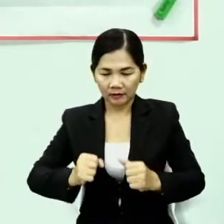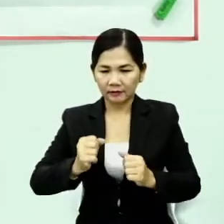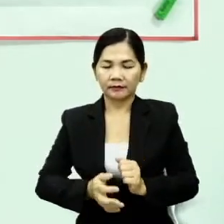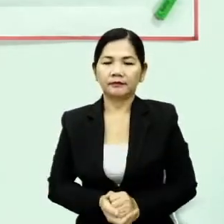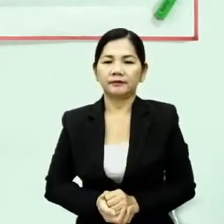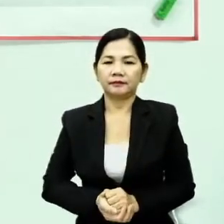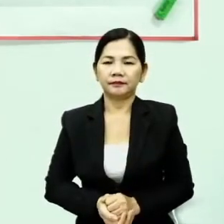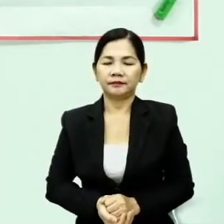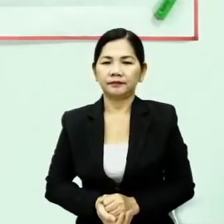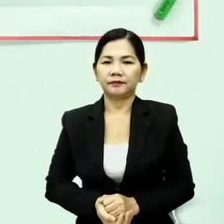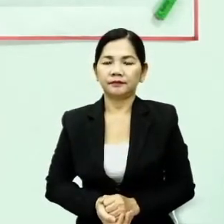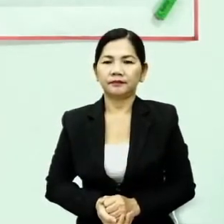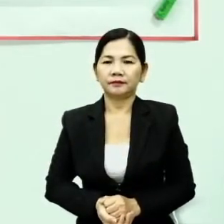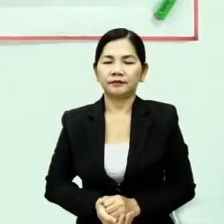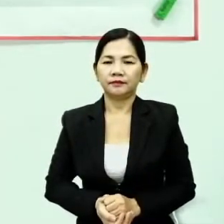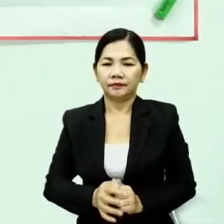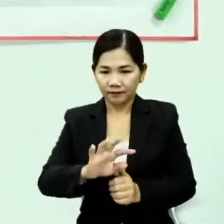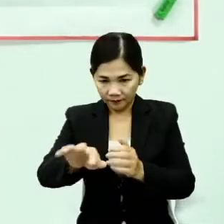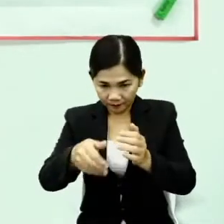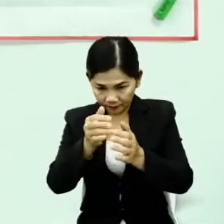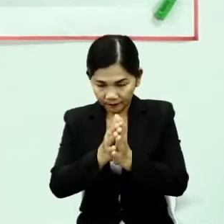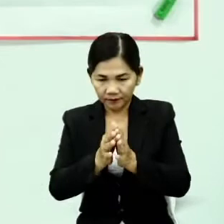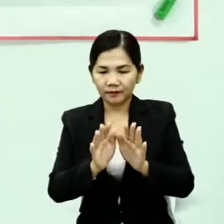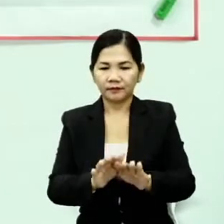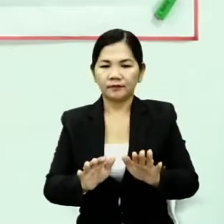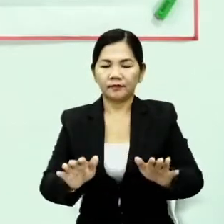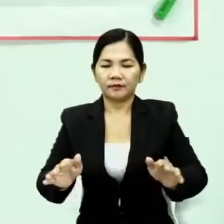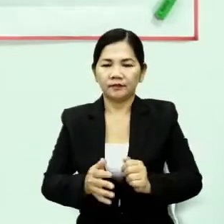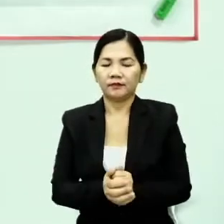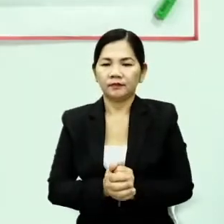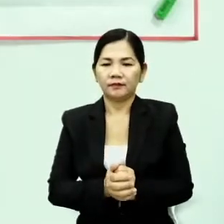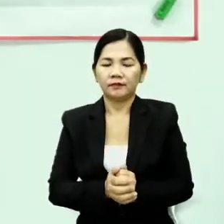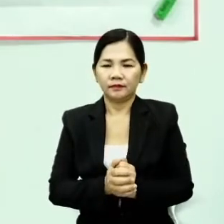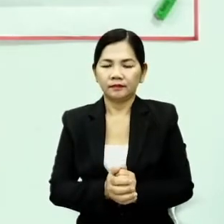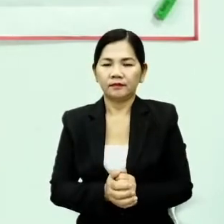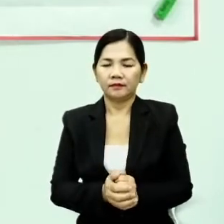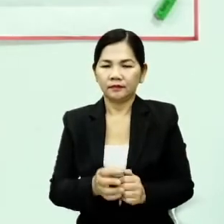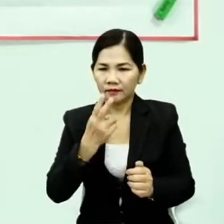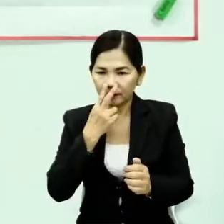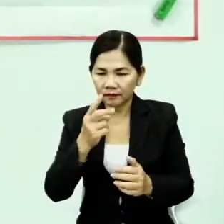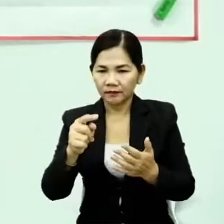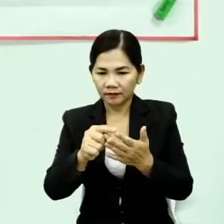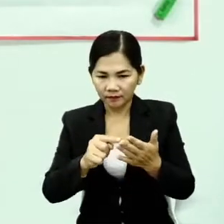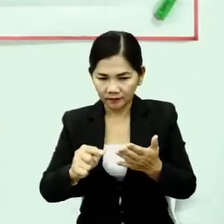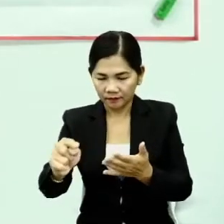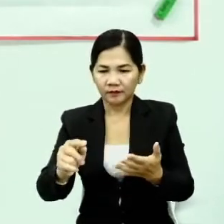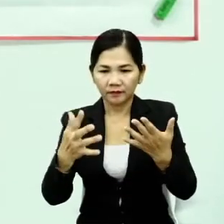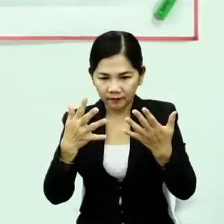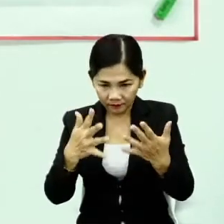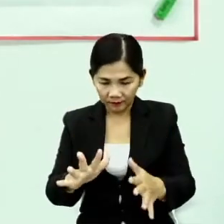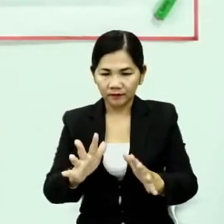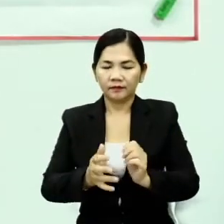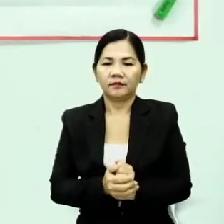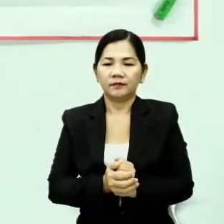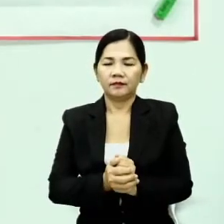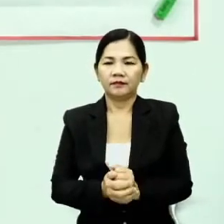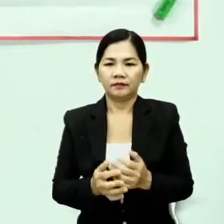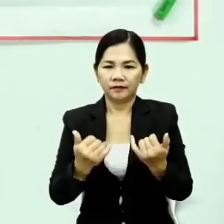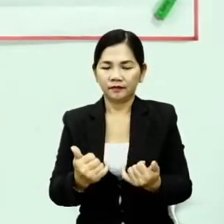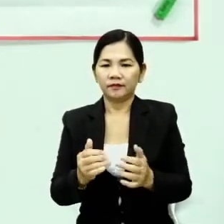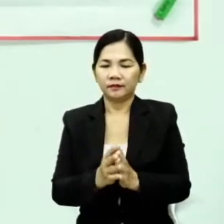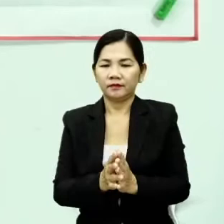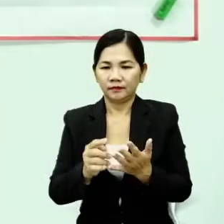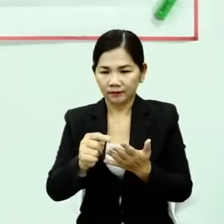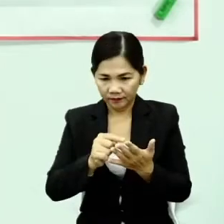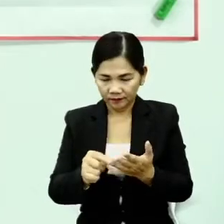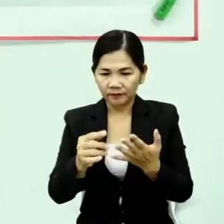đỏ chà ở con trán con tặng ác nghĩa chẳng con bàn mưa cầm này cái cặp tia bàn này cừu rồi rồi hai ấy lấy con thua cặp